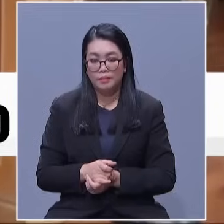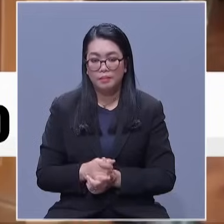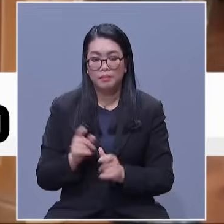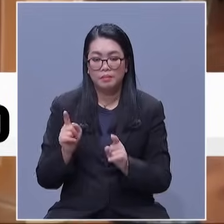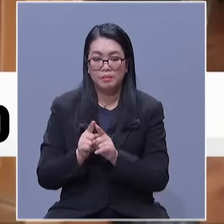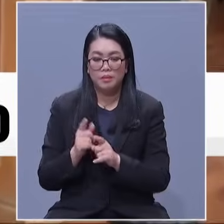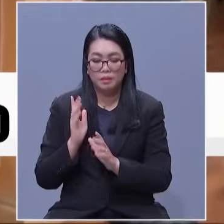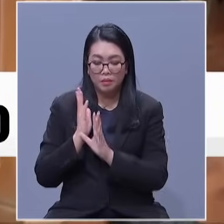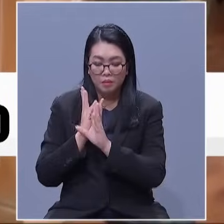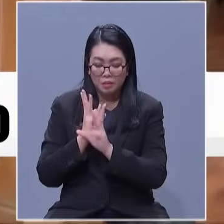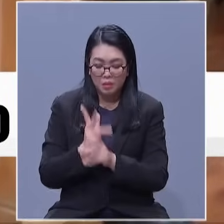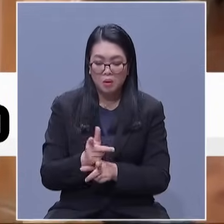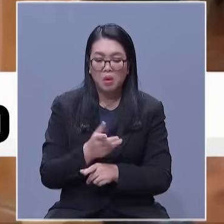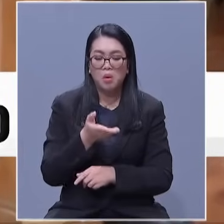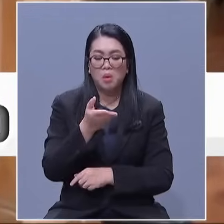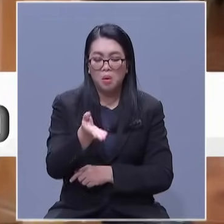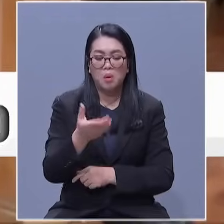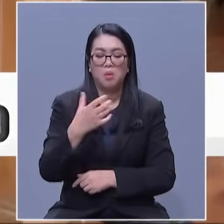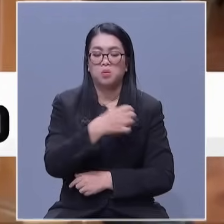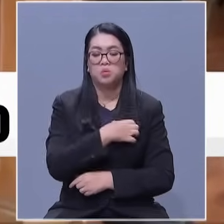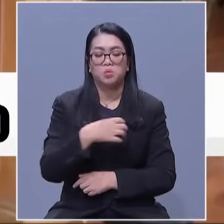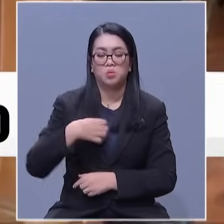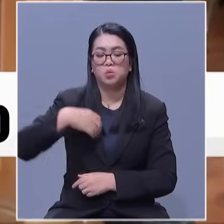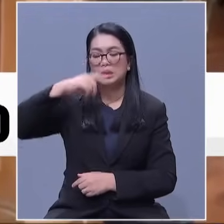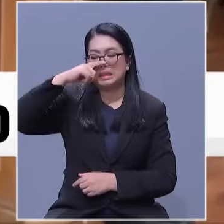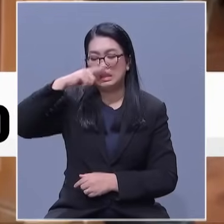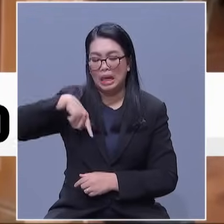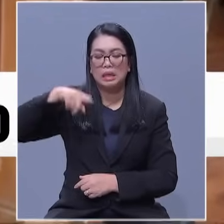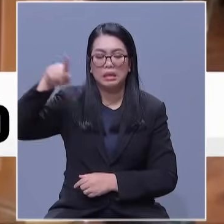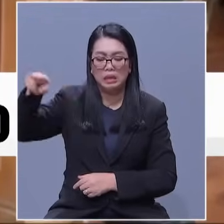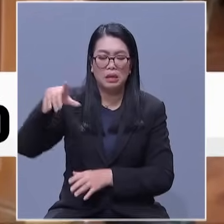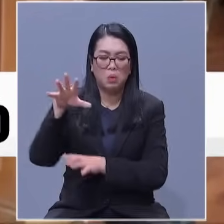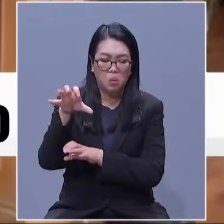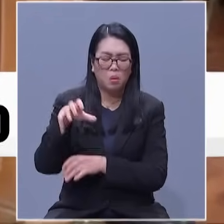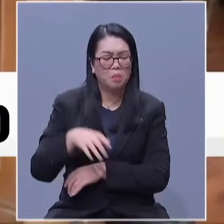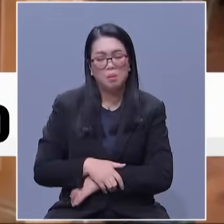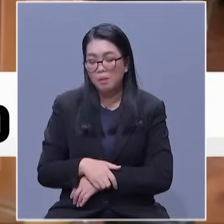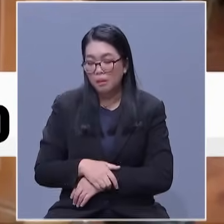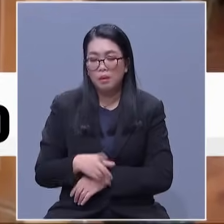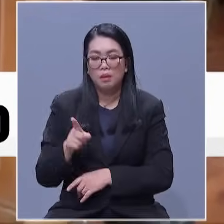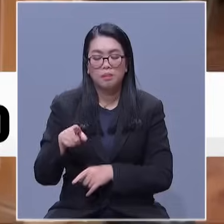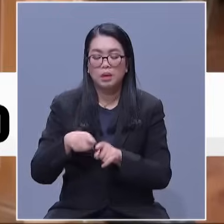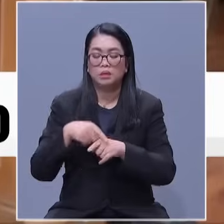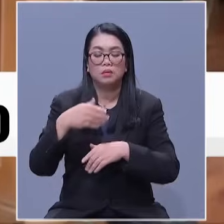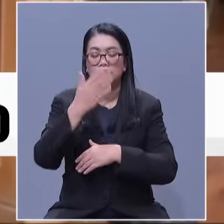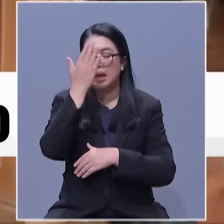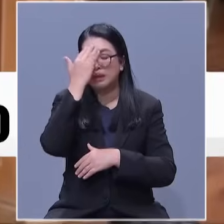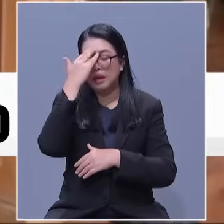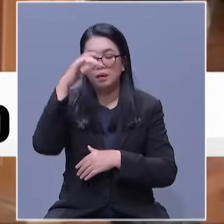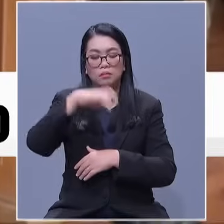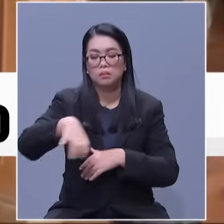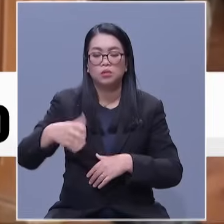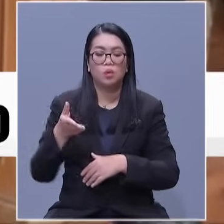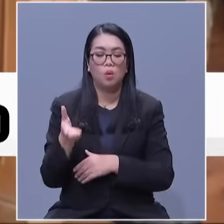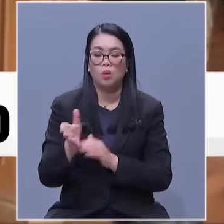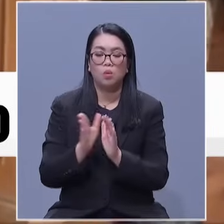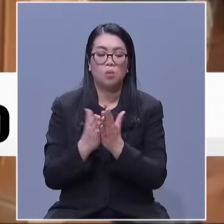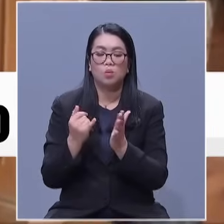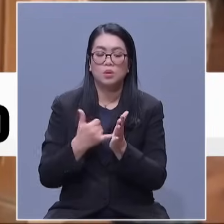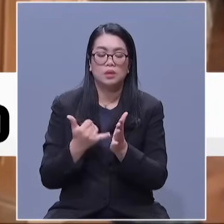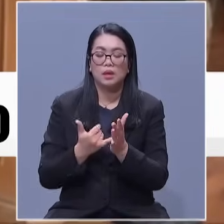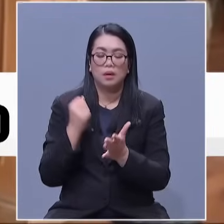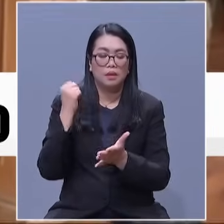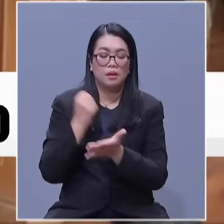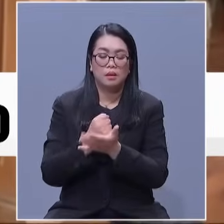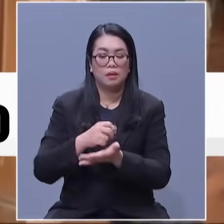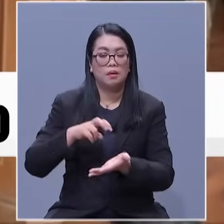บินเข้าไปย่างกุ้งเพื่อไปขอวีซ่าที่สถานทูตไทยที่ย่างกุ้งนั้นตรงนี้ก็คือทำให้การค้าก็สะดวกขึ้นการไปมาหาสู่การท่องเที่ยว